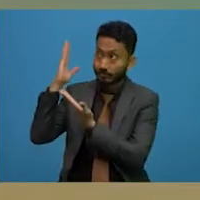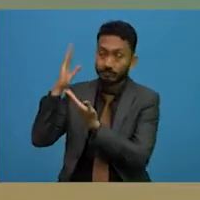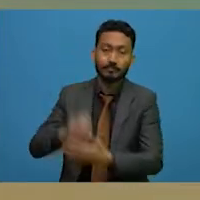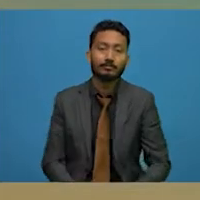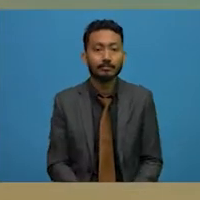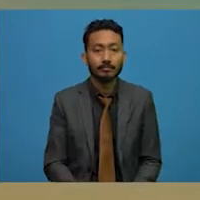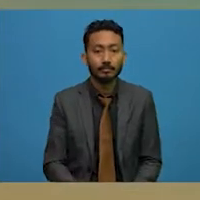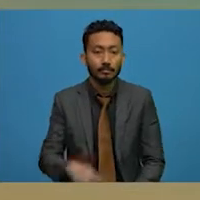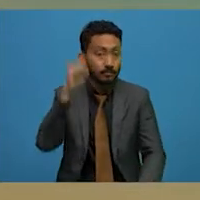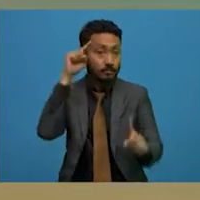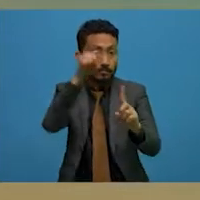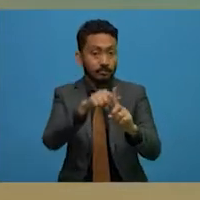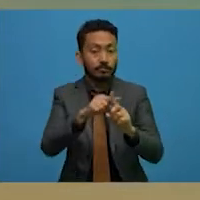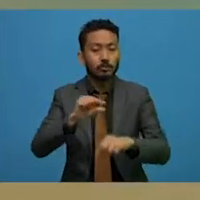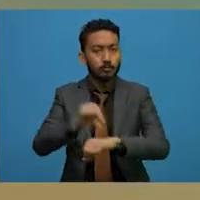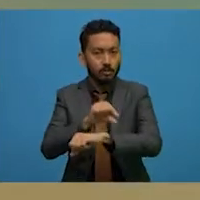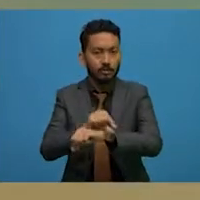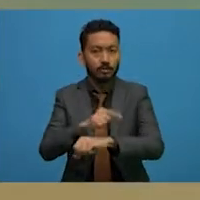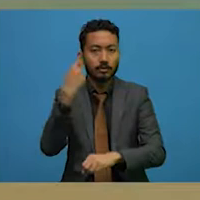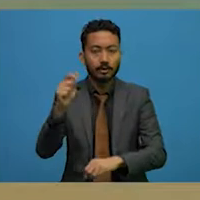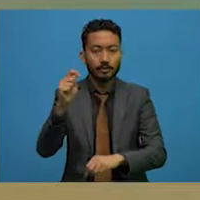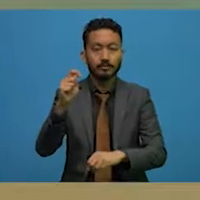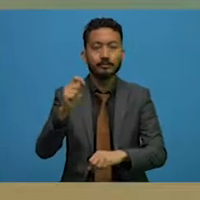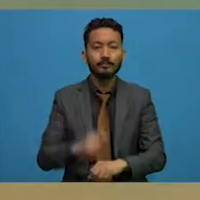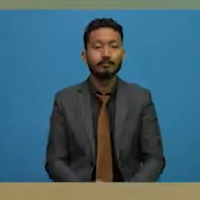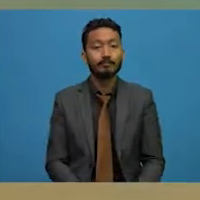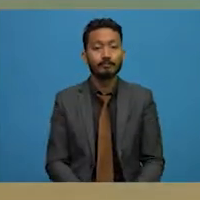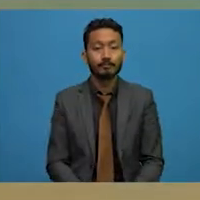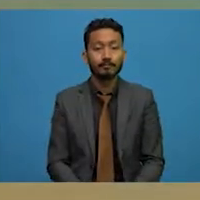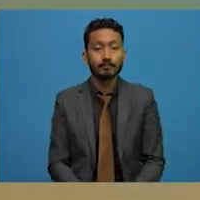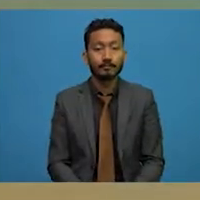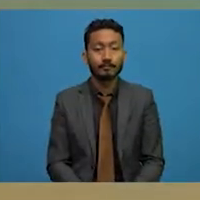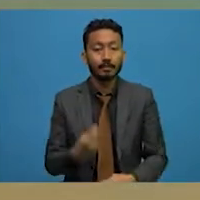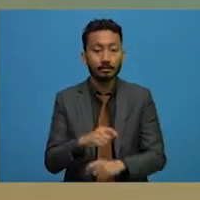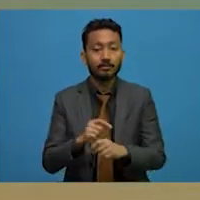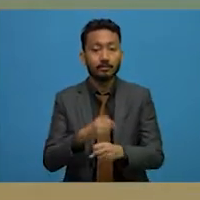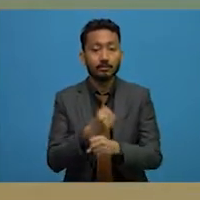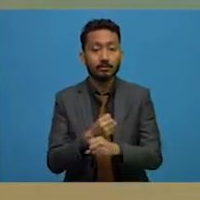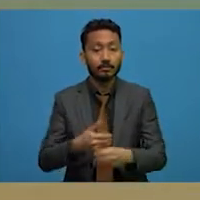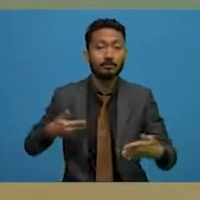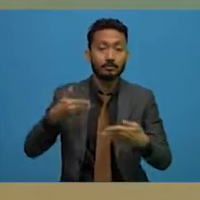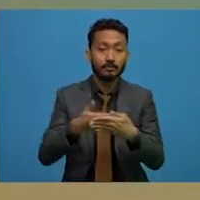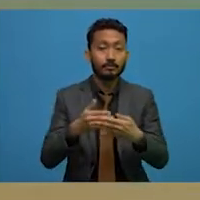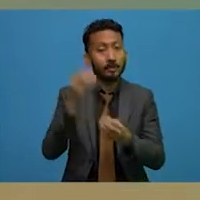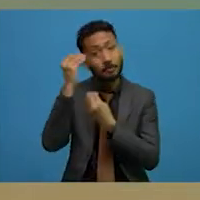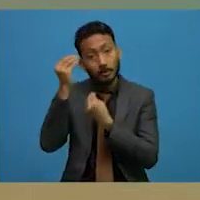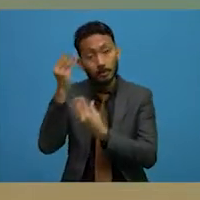Antaranya ialah tujuan penggunaan teks. Teks dapat menyampaikan maklumat,